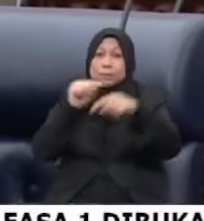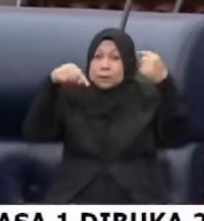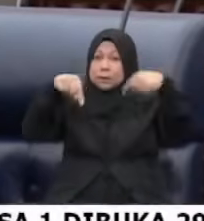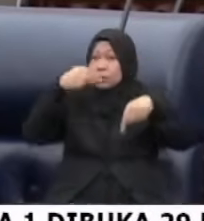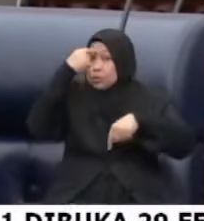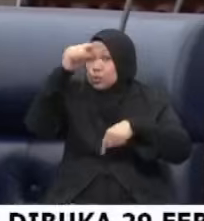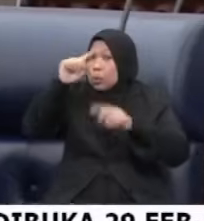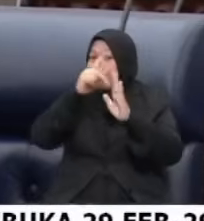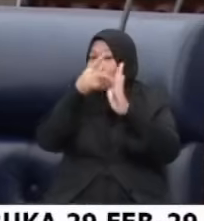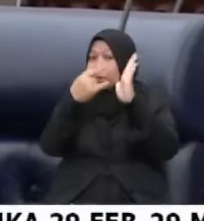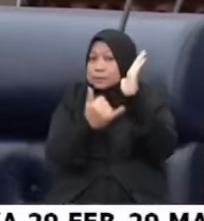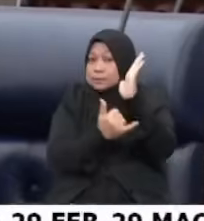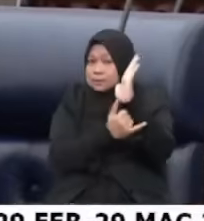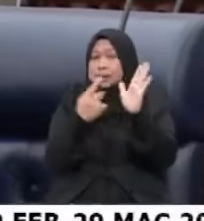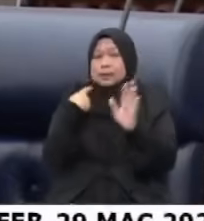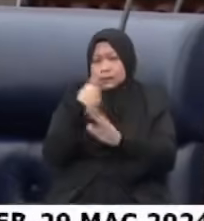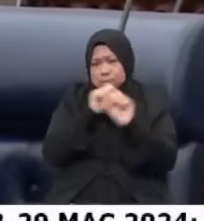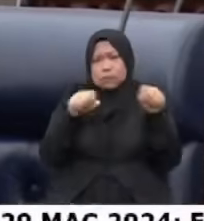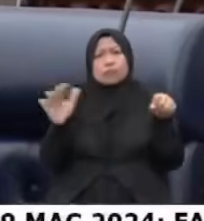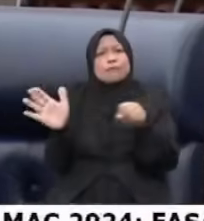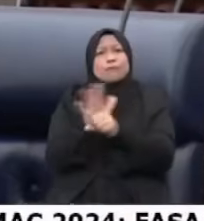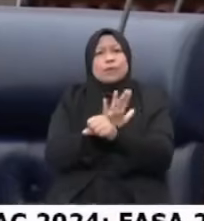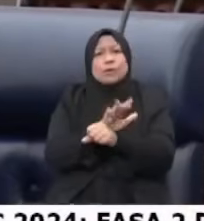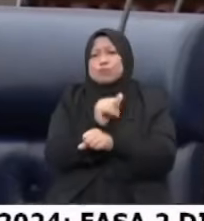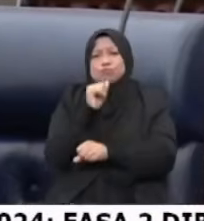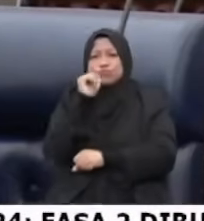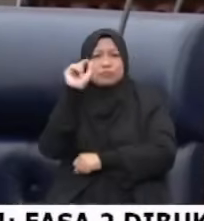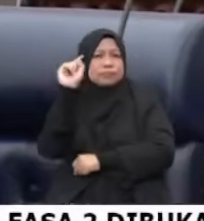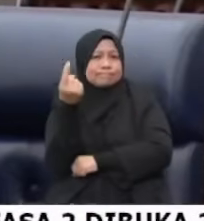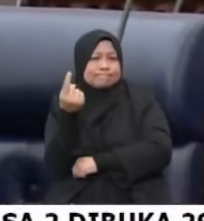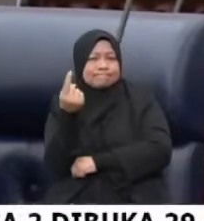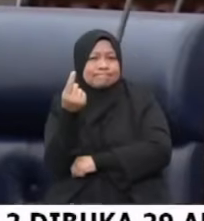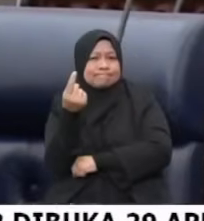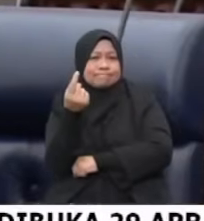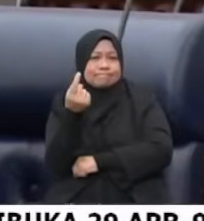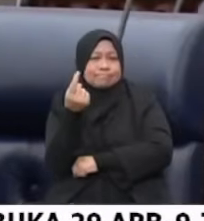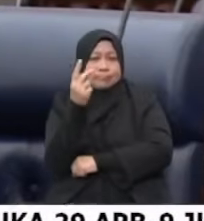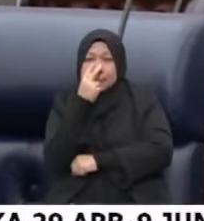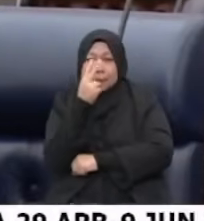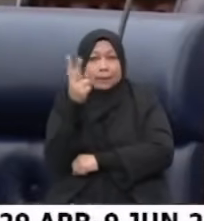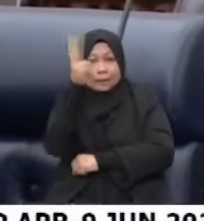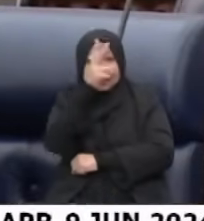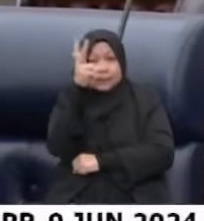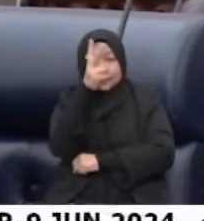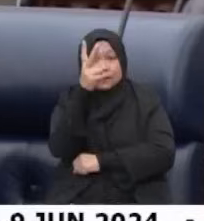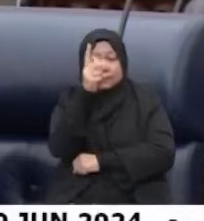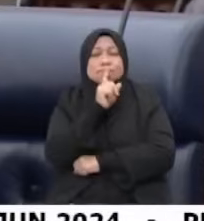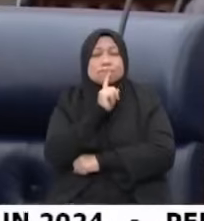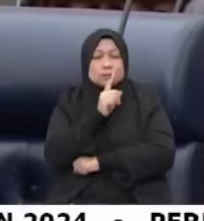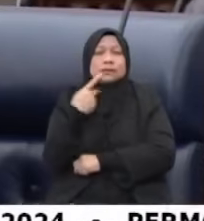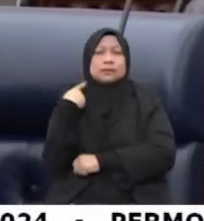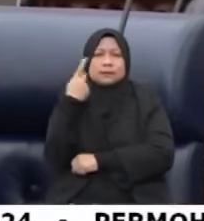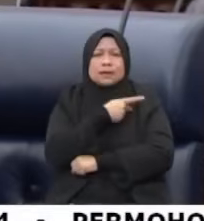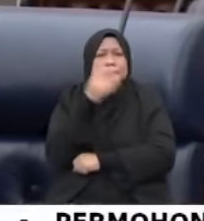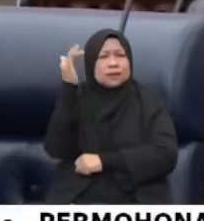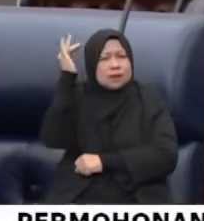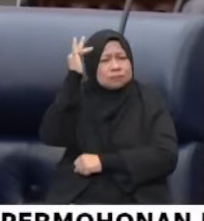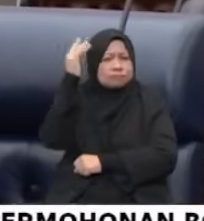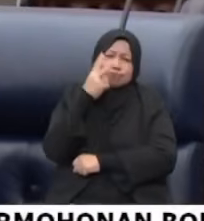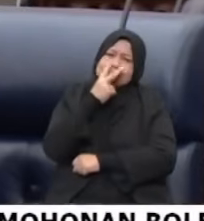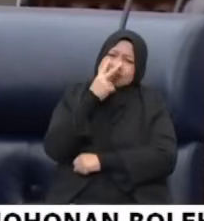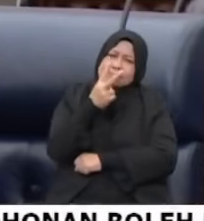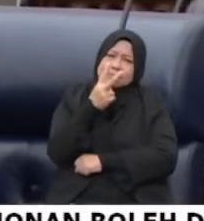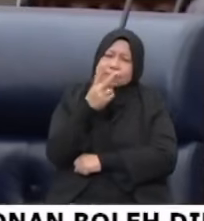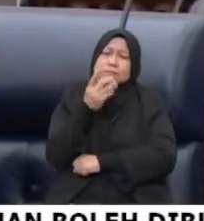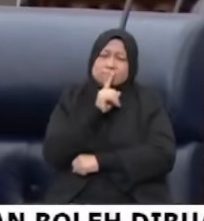ini supaya polisi yang kita buat ini menyeluruh bukan hanya pandangan kerajaan walaupun kita tahu perception